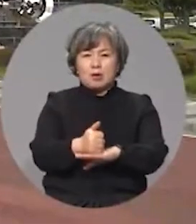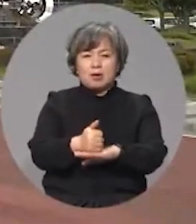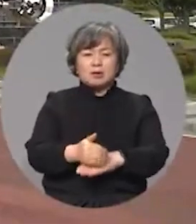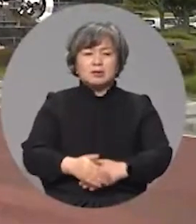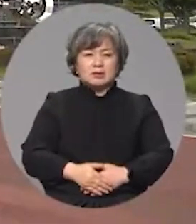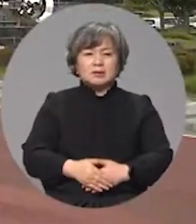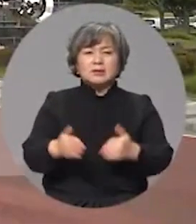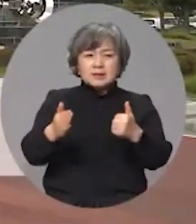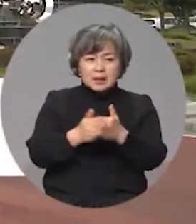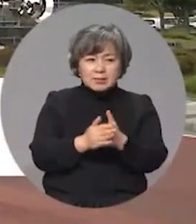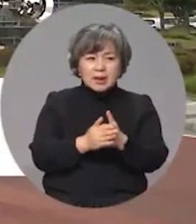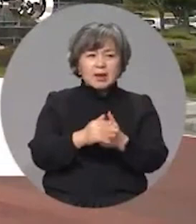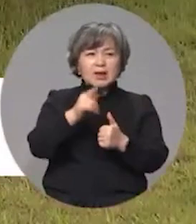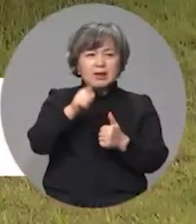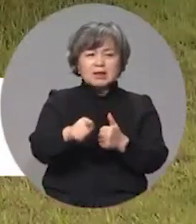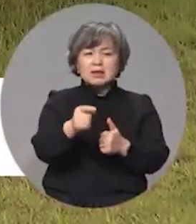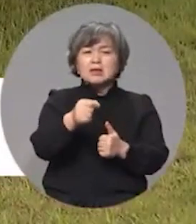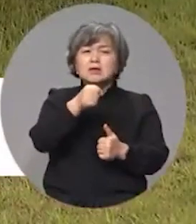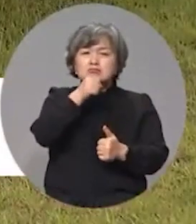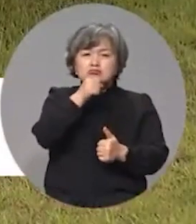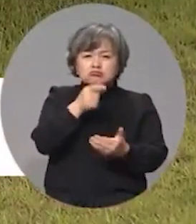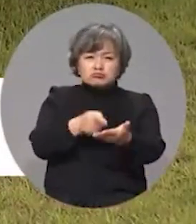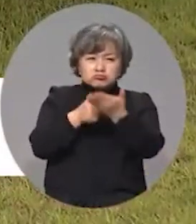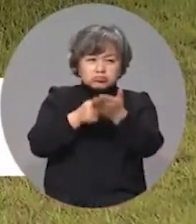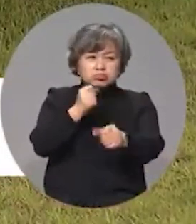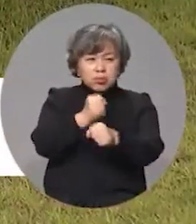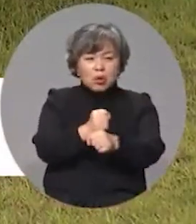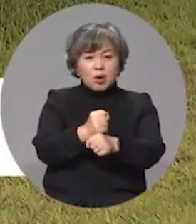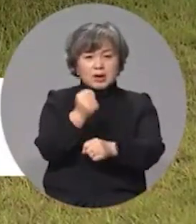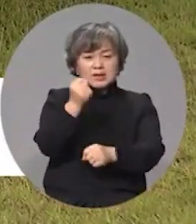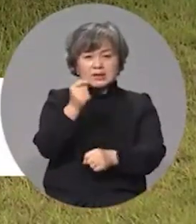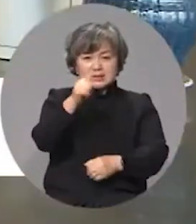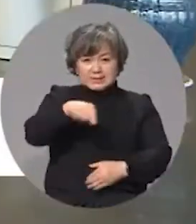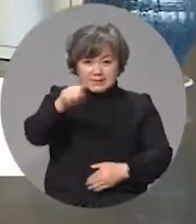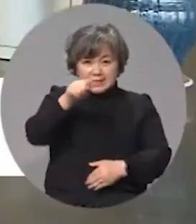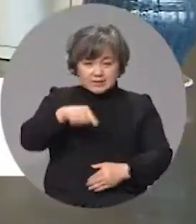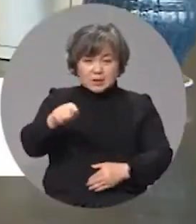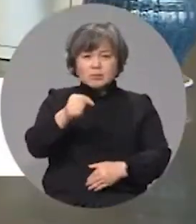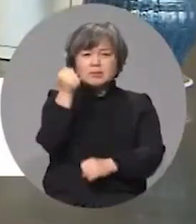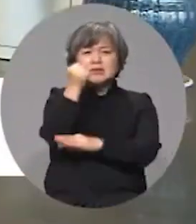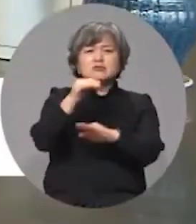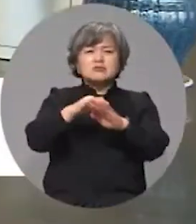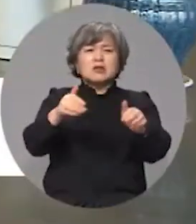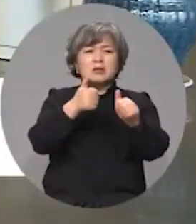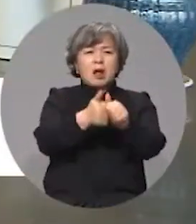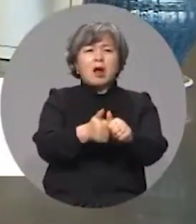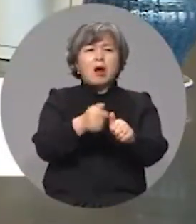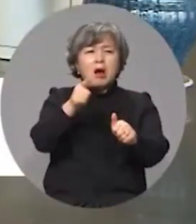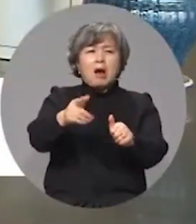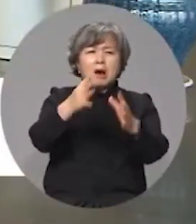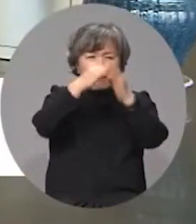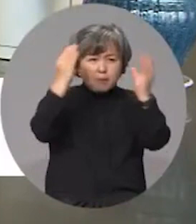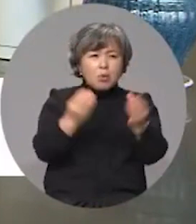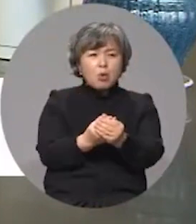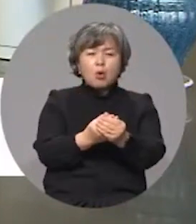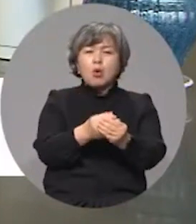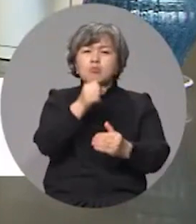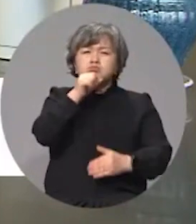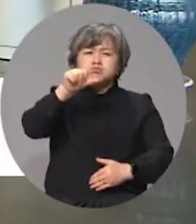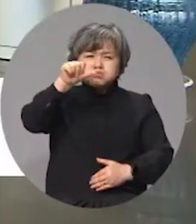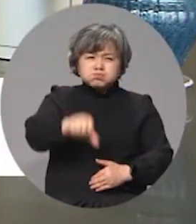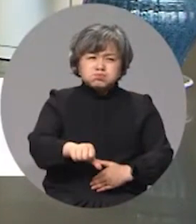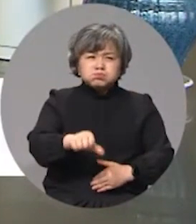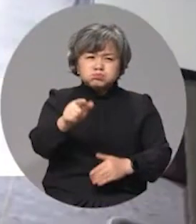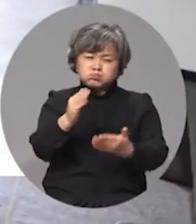표백 영생을 얻도록 시험 사람들은 좀 고공 전공을 하고 놈 꼬랑지 공고 놓고